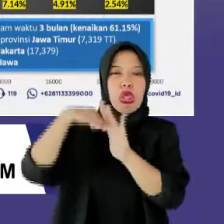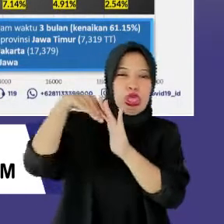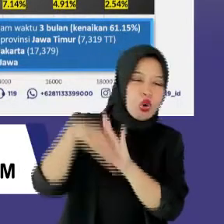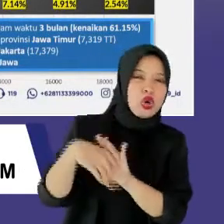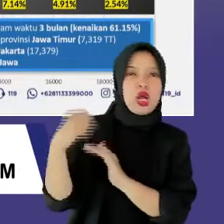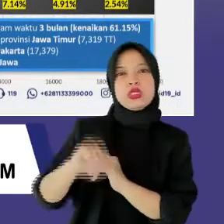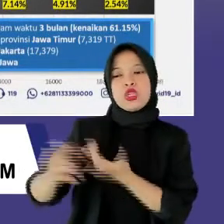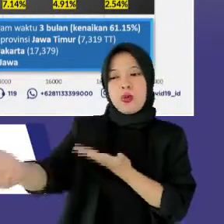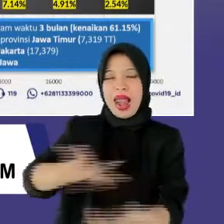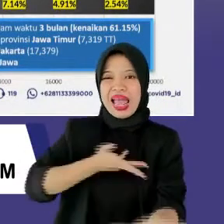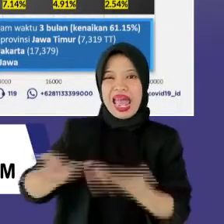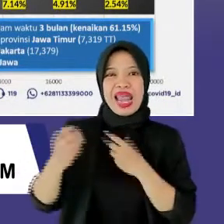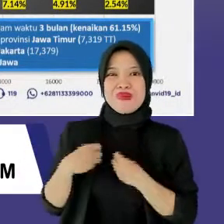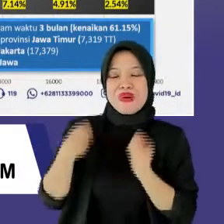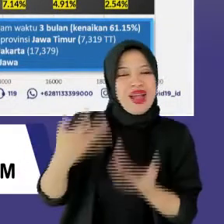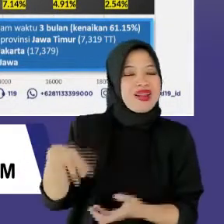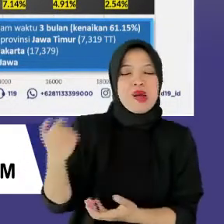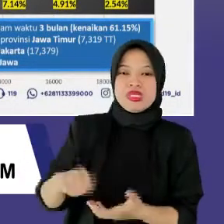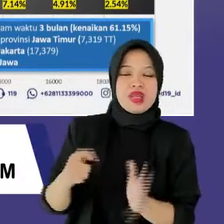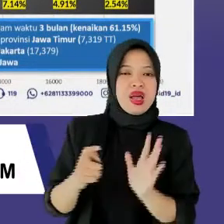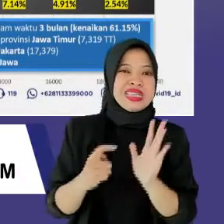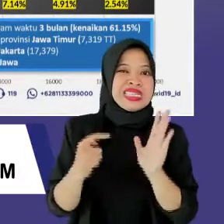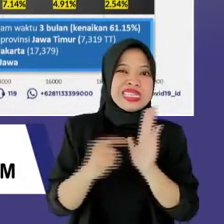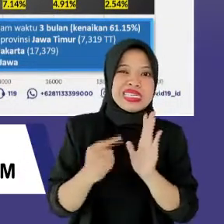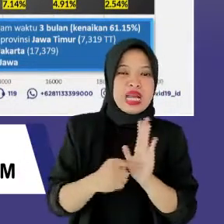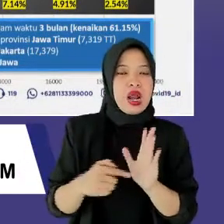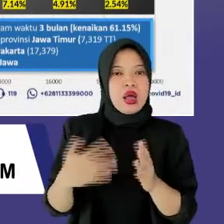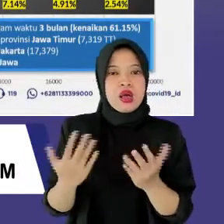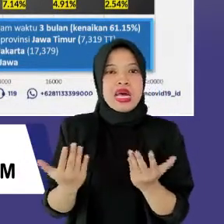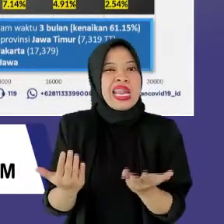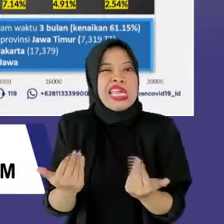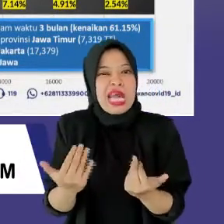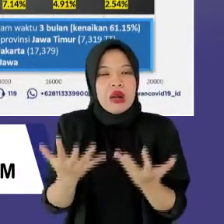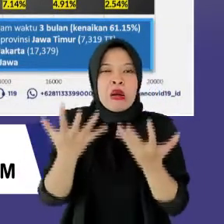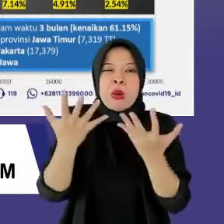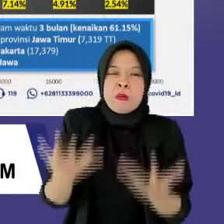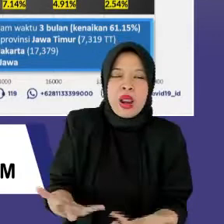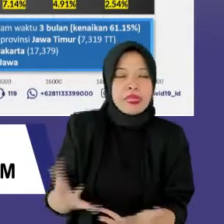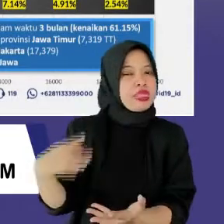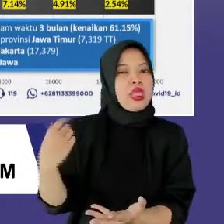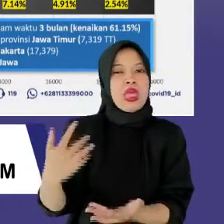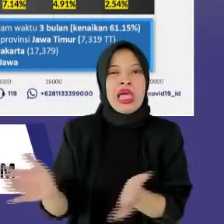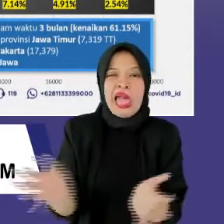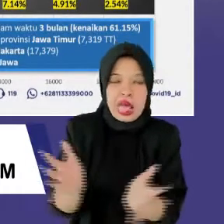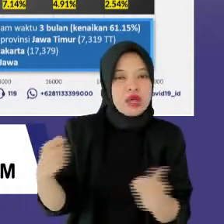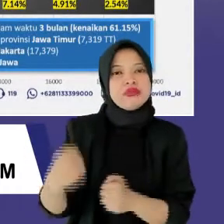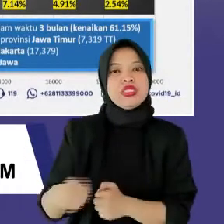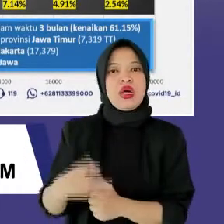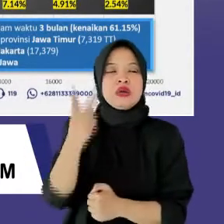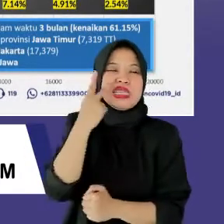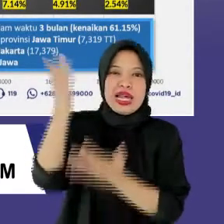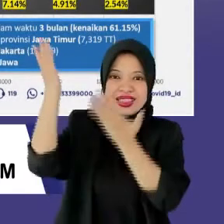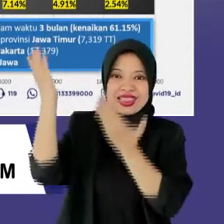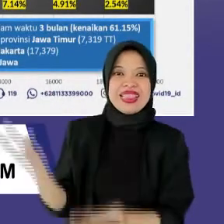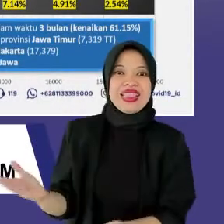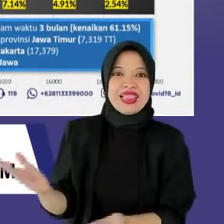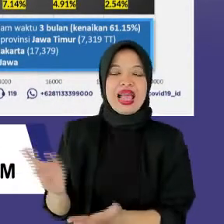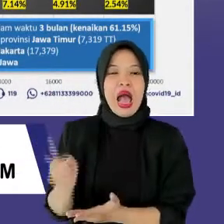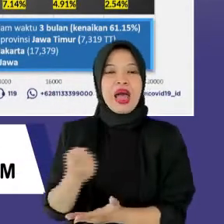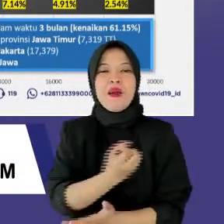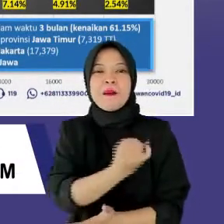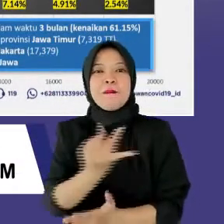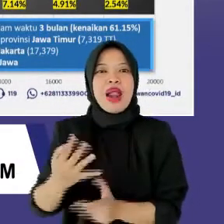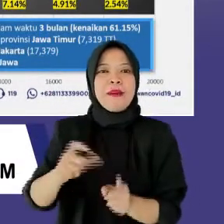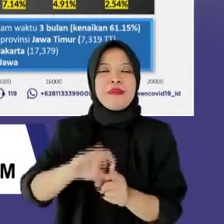atau melayani pasien-pasien dengan gejala sedang, berat, dan kritikal. Nah, kalau kita lihat di sini, ini adalah gambarannya, Dr. Lula, saya hanya